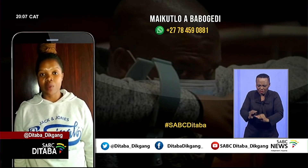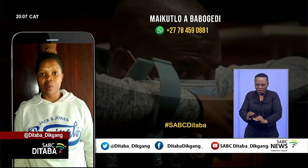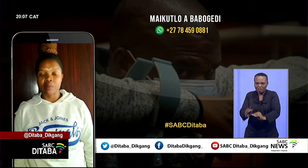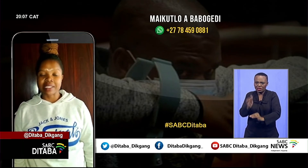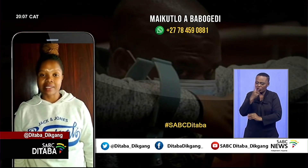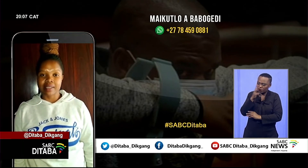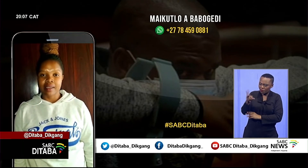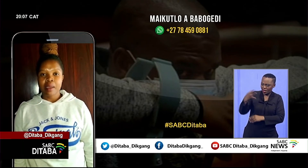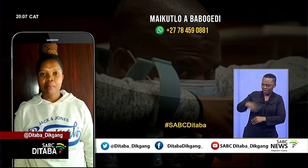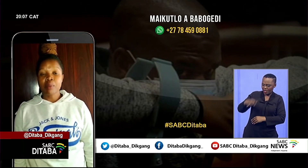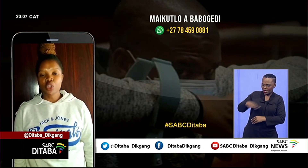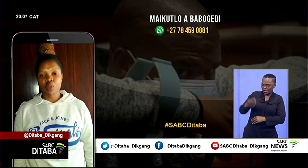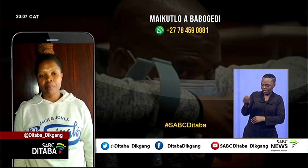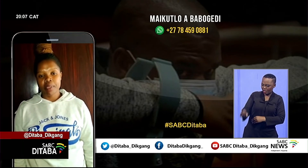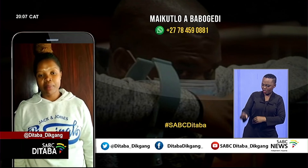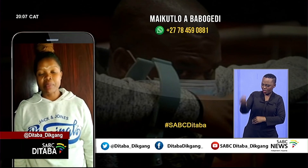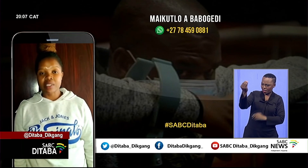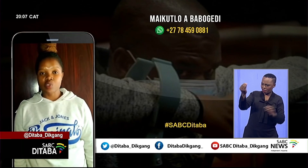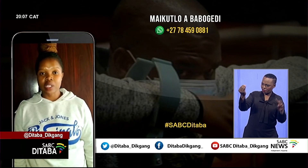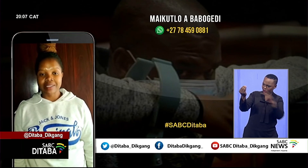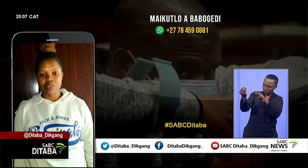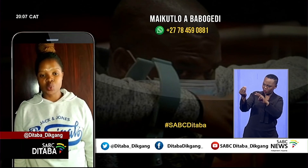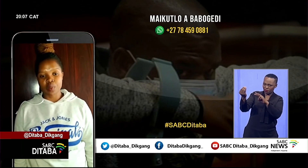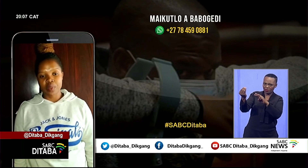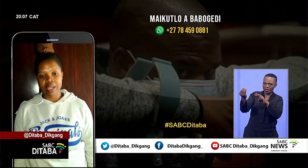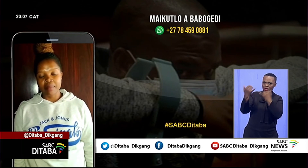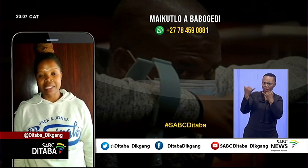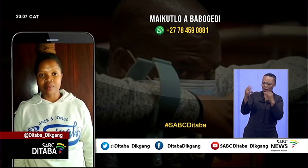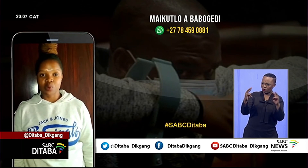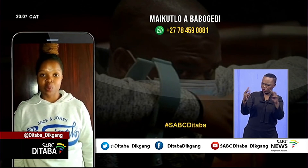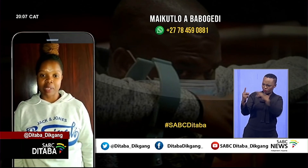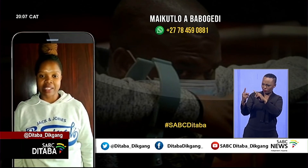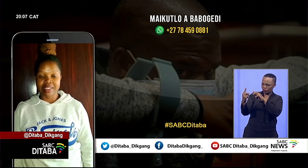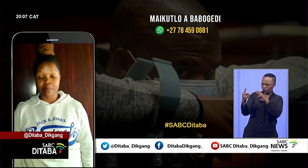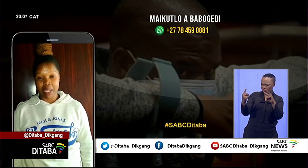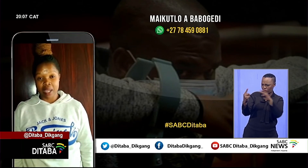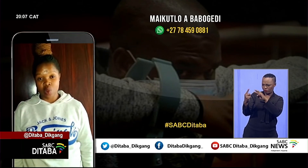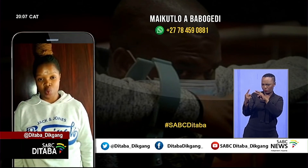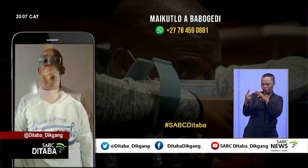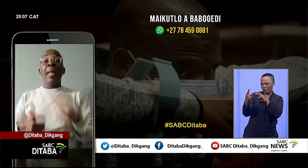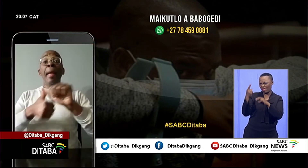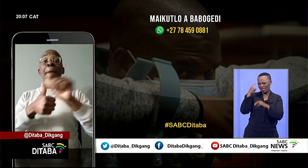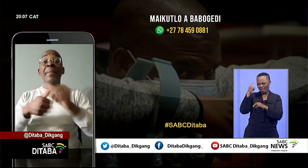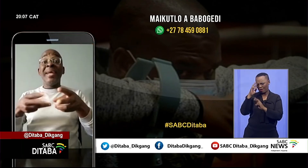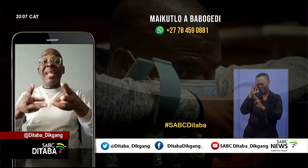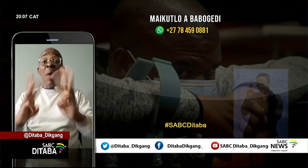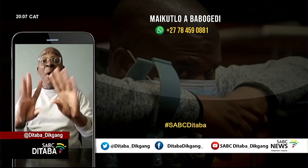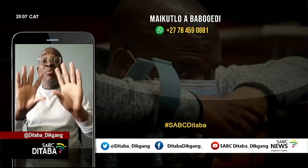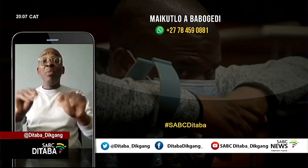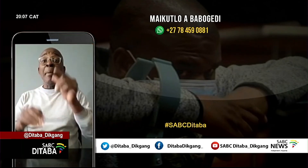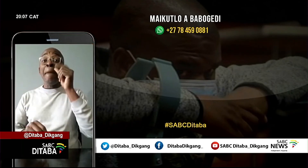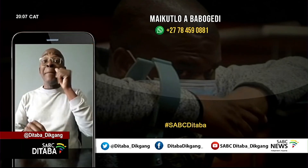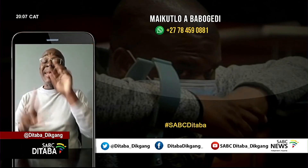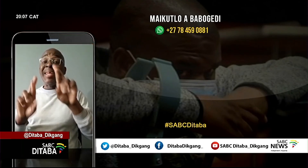ba bona ngwana wa mosetsana ba mo hlomphe ba mo tšejwe le ka seso ya bona ba se bogopoleletša phako.